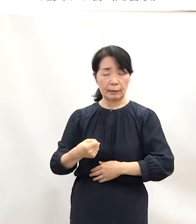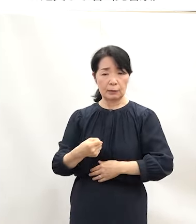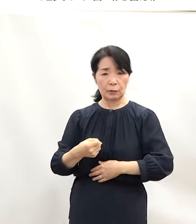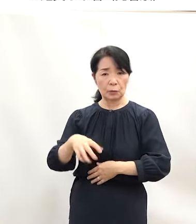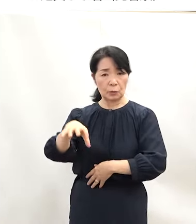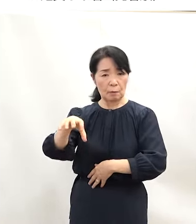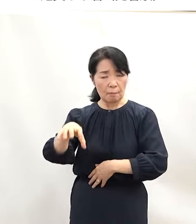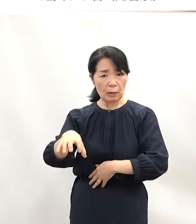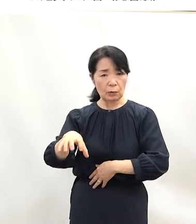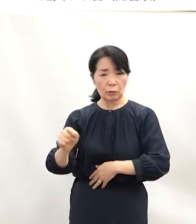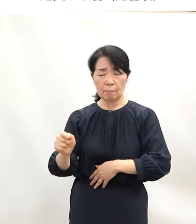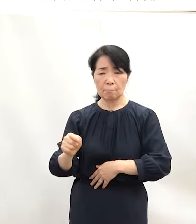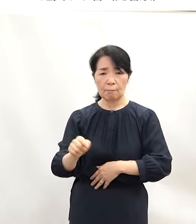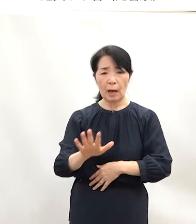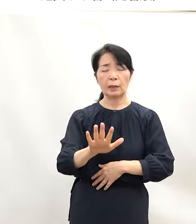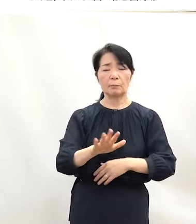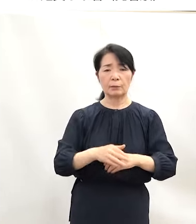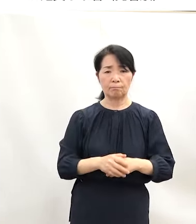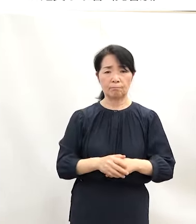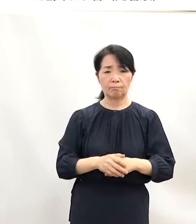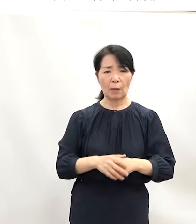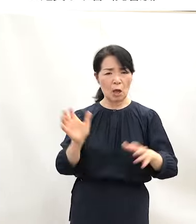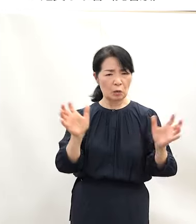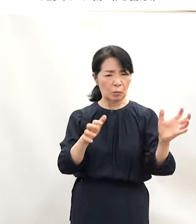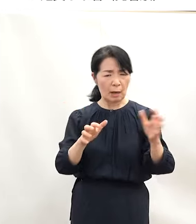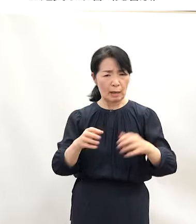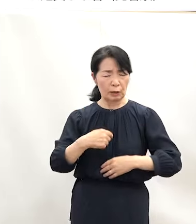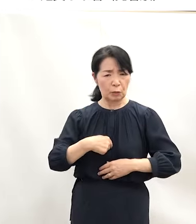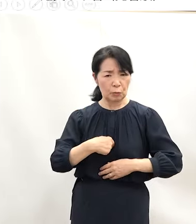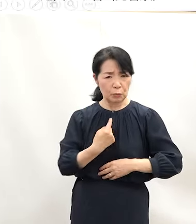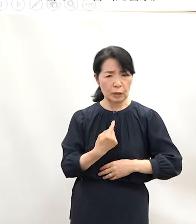の被害からですね、身を守るためにも、まあ、こういった